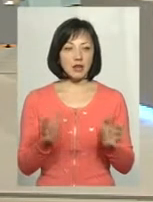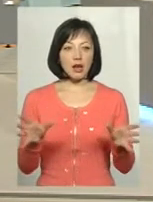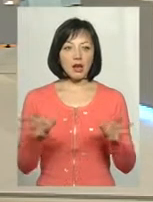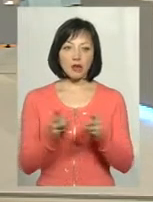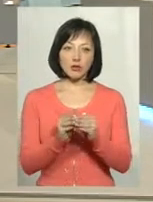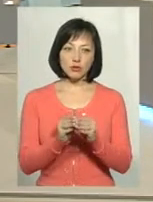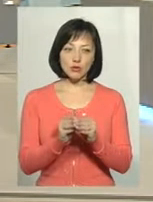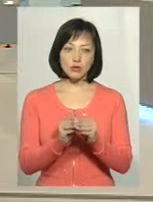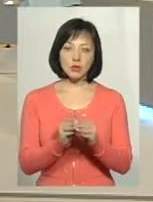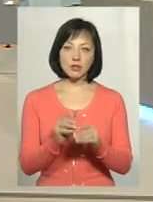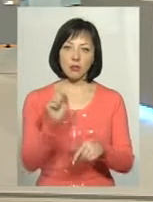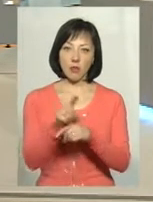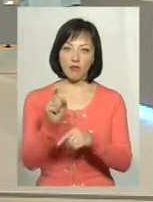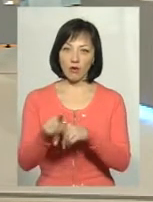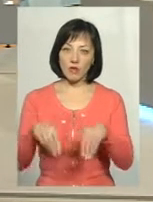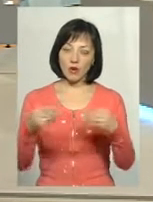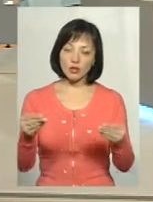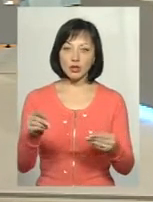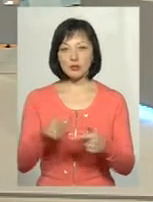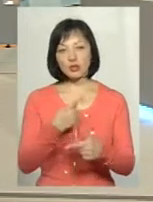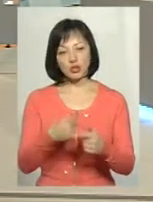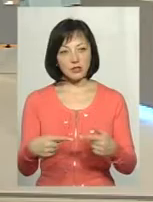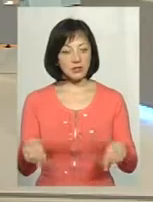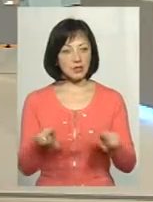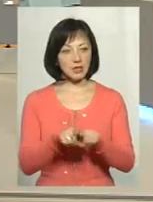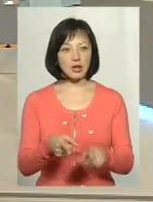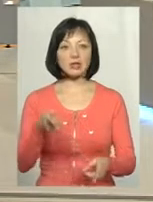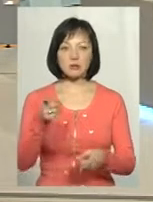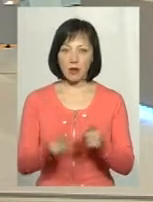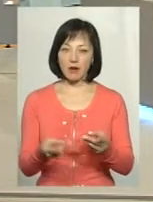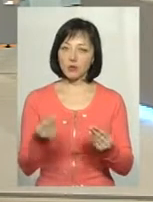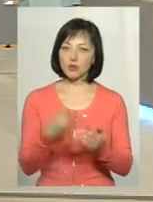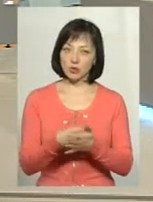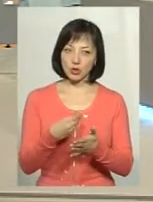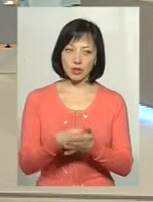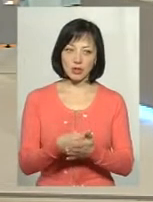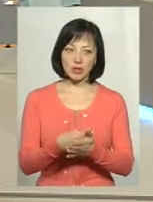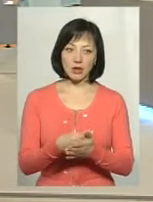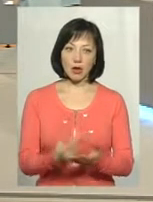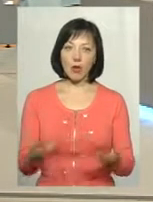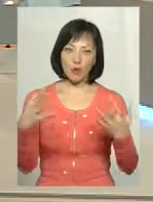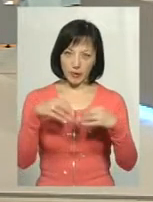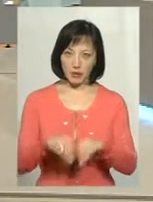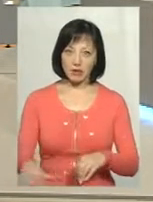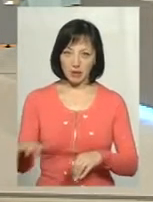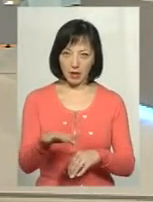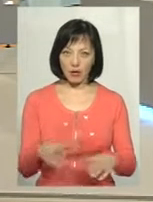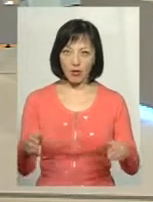збільшення разом із повноваженнями, чи все-таки справді бюджети вже об'єднаних